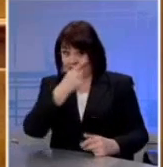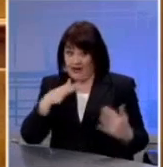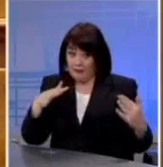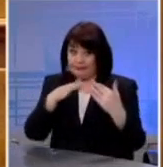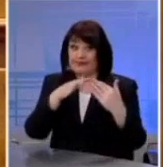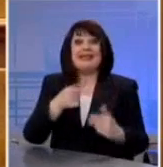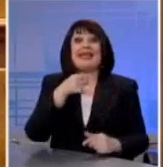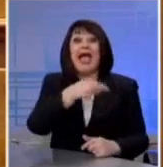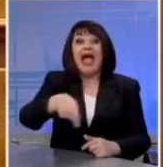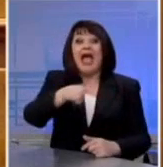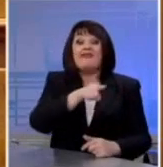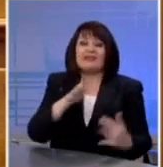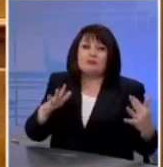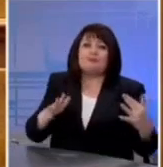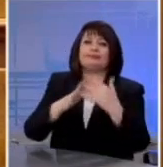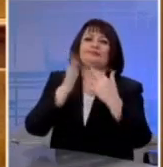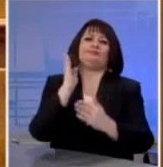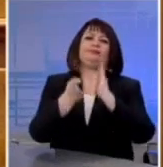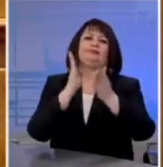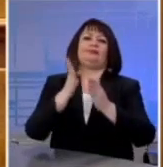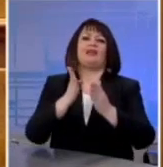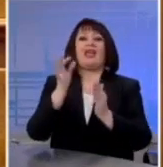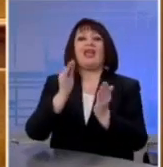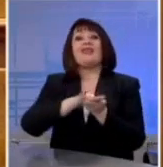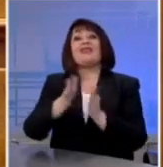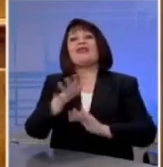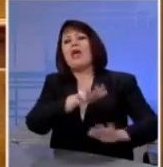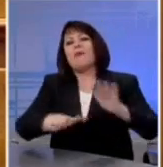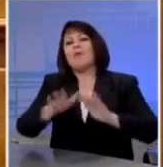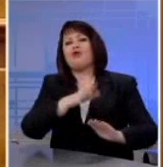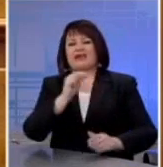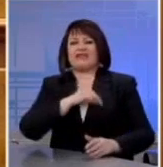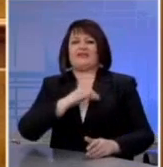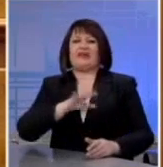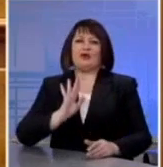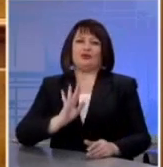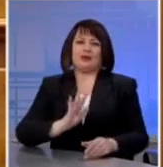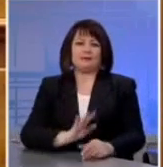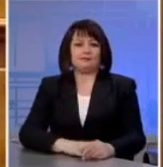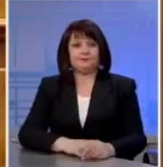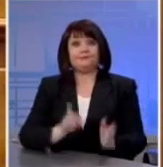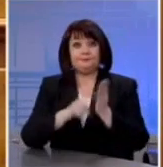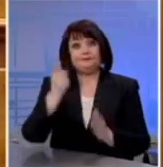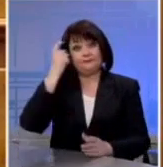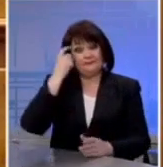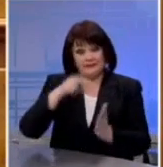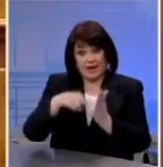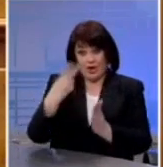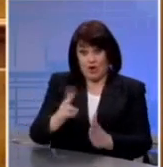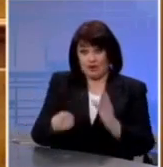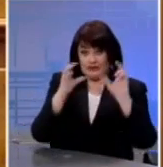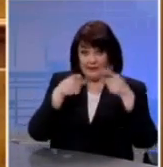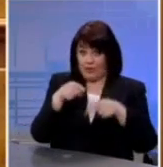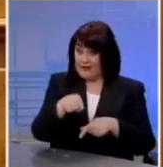χτυπούν τη διαπλοκή και τα συμφέροντα. Αυτή είναι η αλήθεια. Και θα πρέπει να κατανοήσετε ότι αυτός δεν είναι ο ρόλος της Νέας